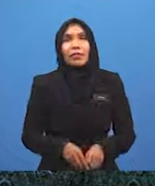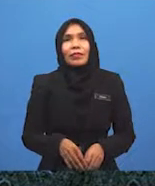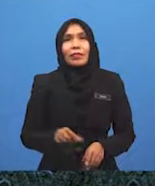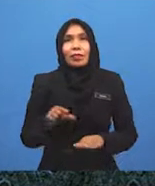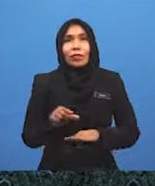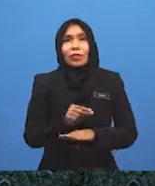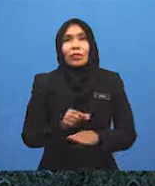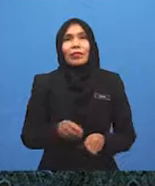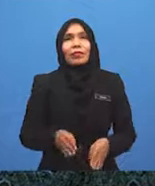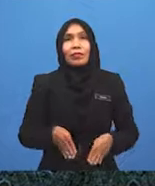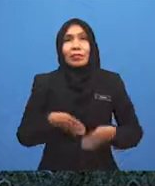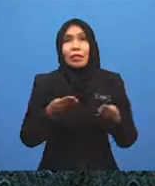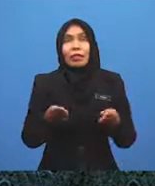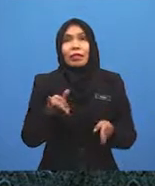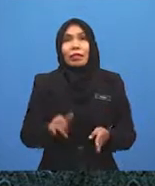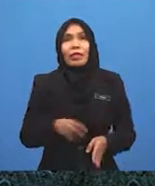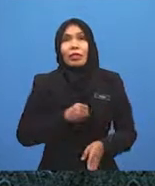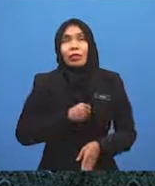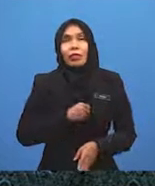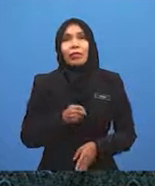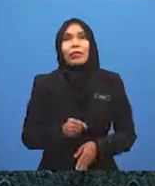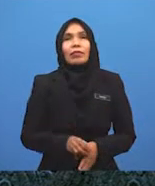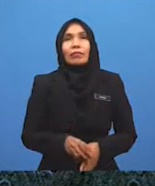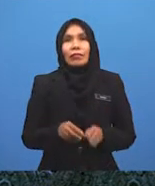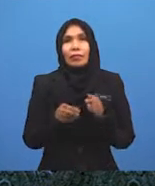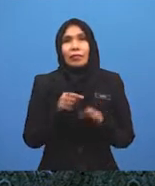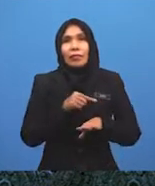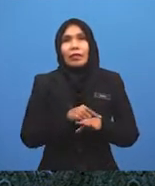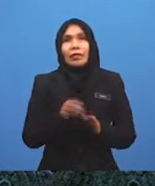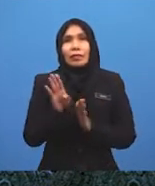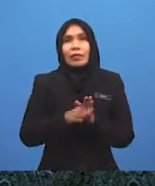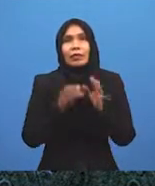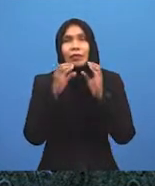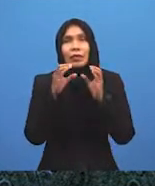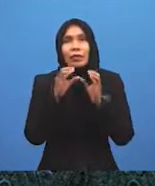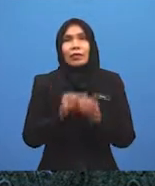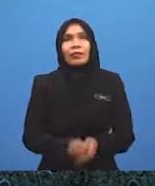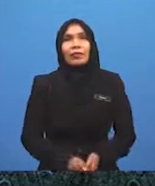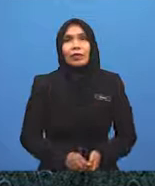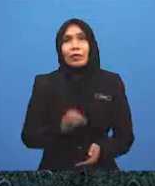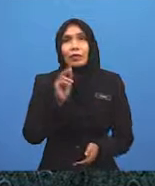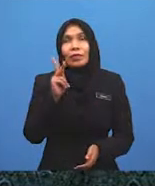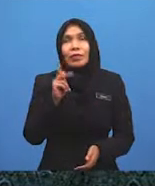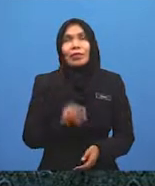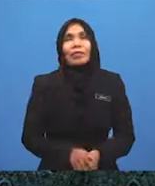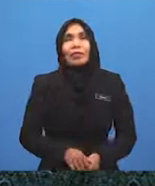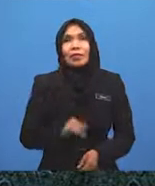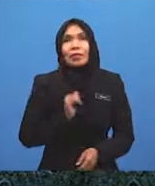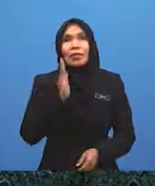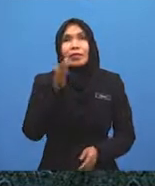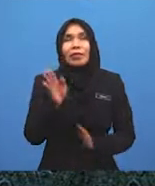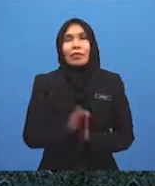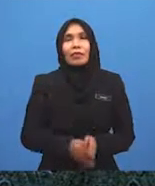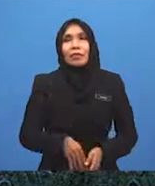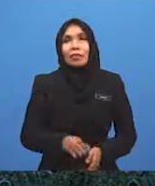semasa bercakap. Barulah jiran mesra dengan kamu. Okey, saya akan beradab sopan dan berbudi pekerti